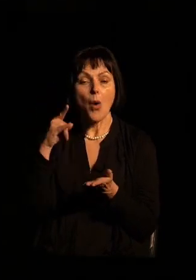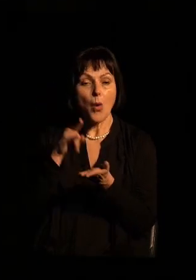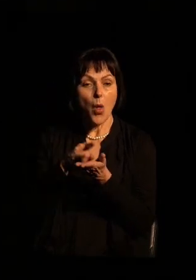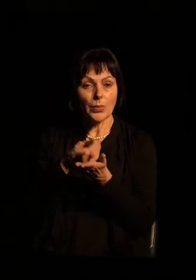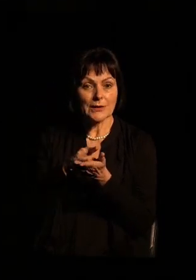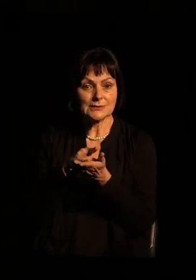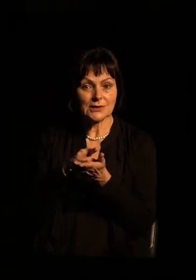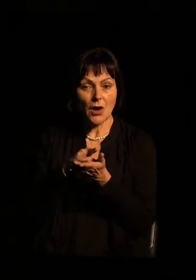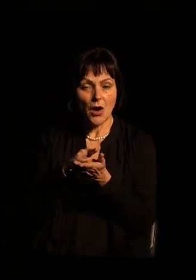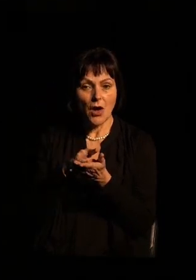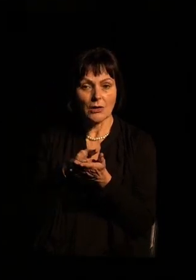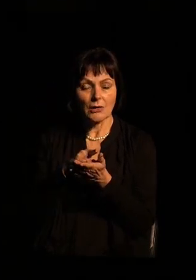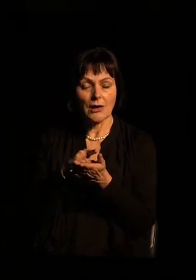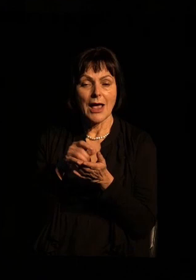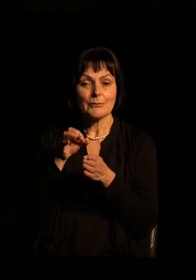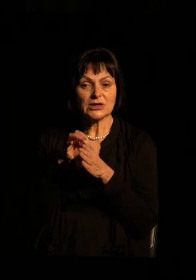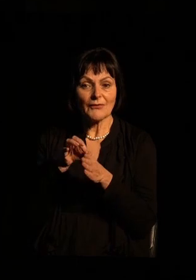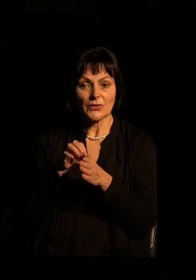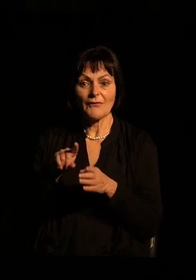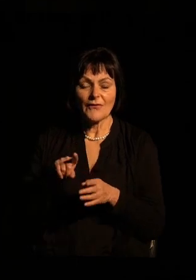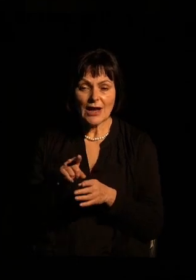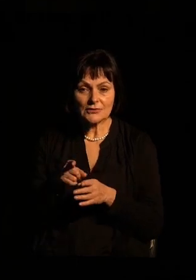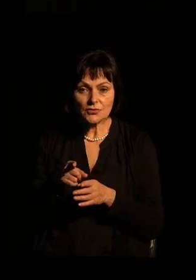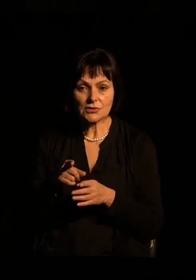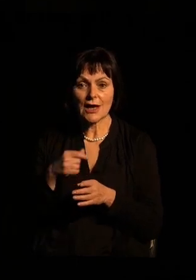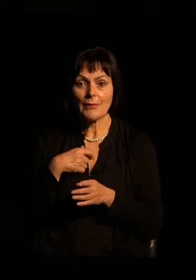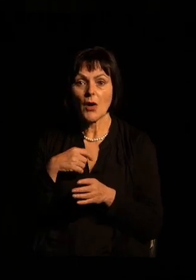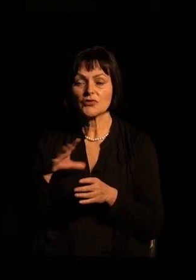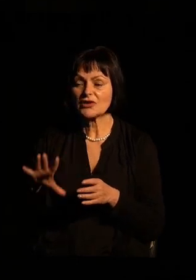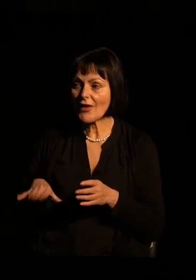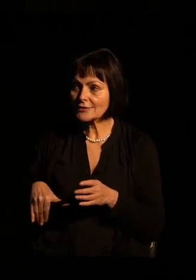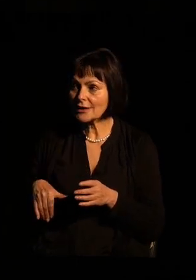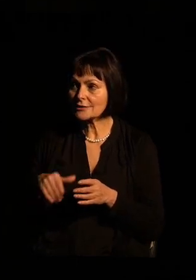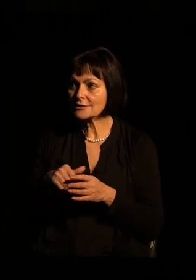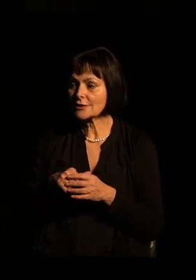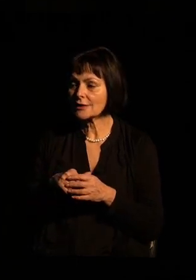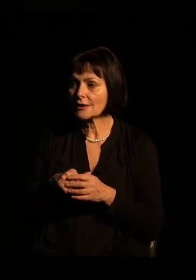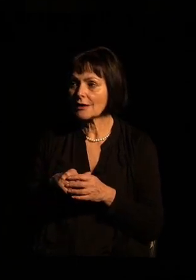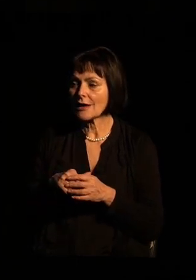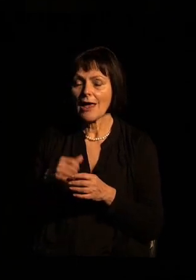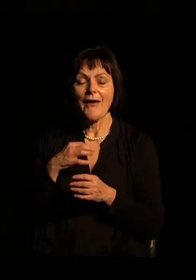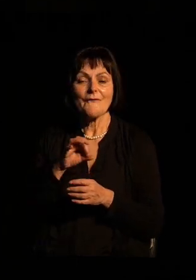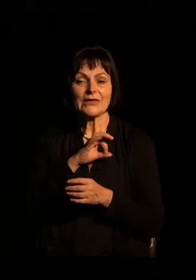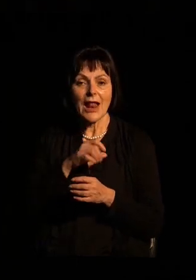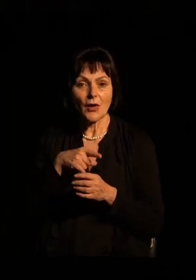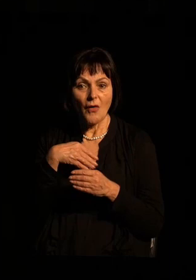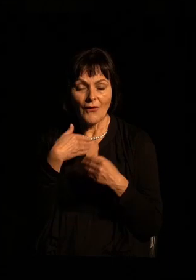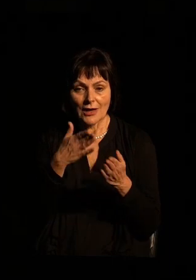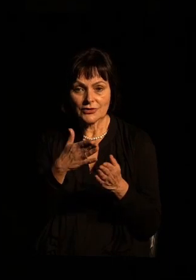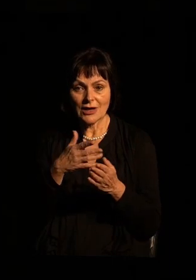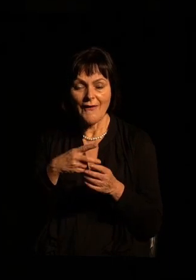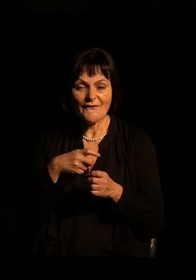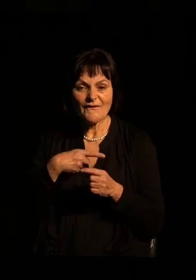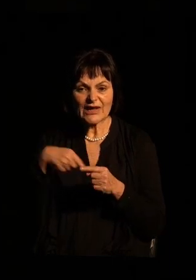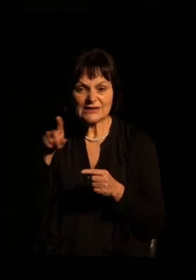nawet z zawodowych przewodników, czy to francuskich, czy szwajcarskich, czy coś, wydelegować